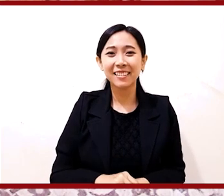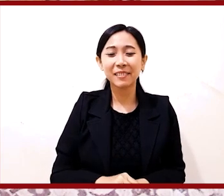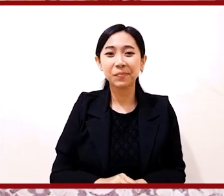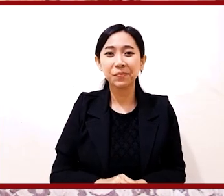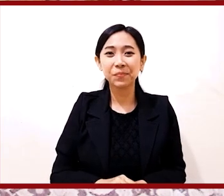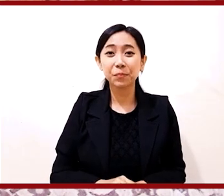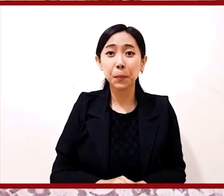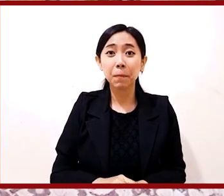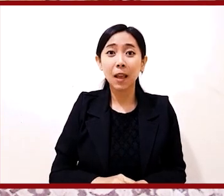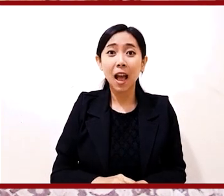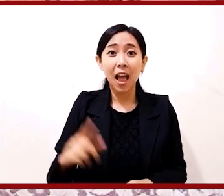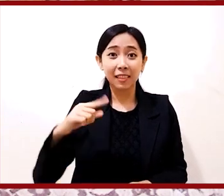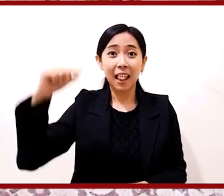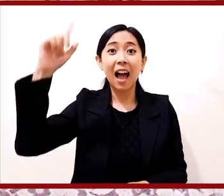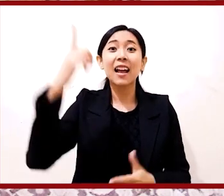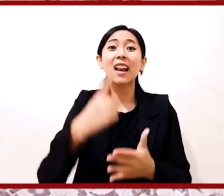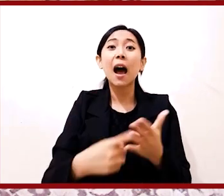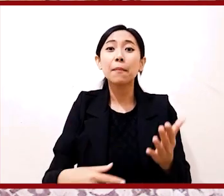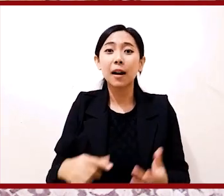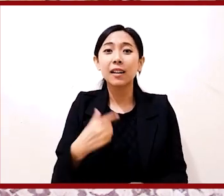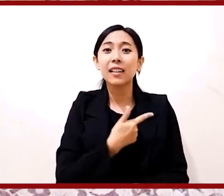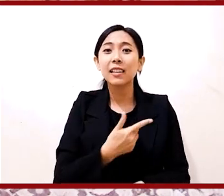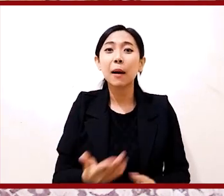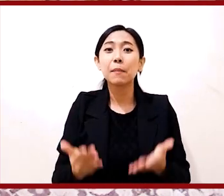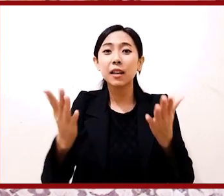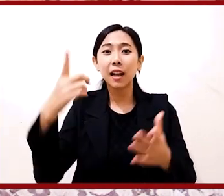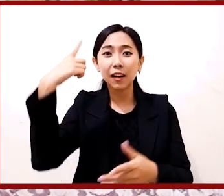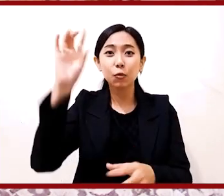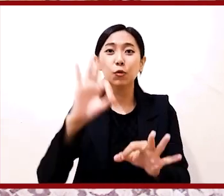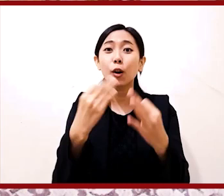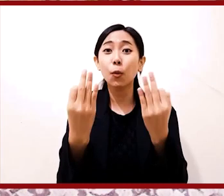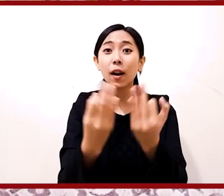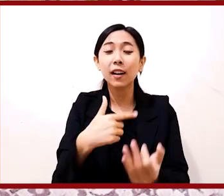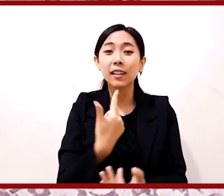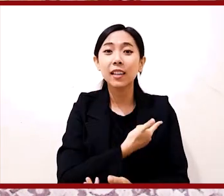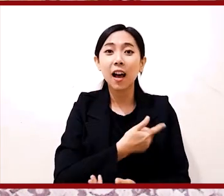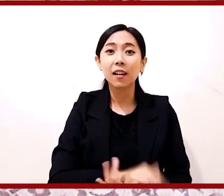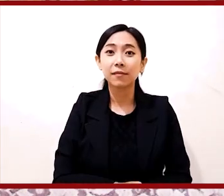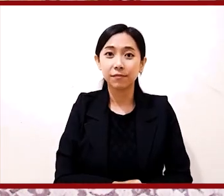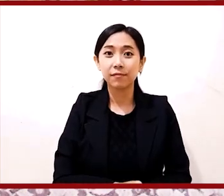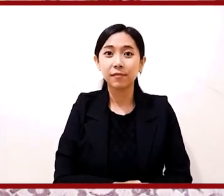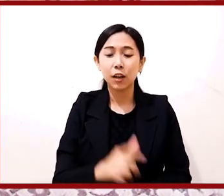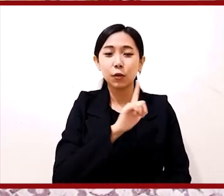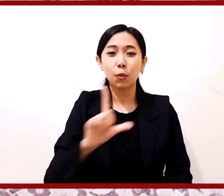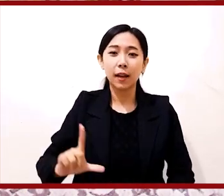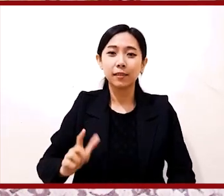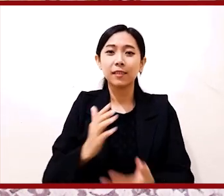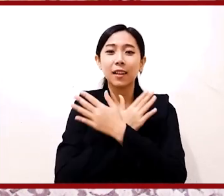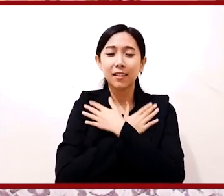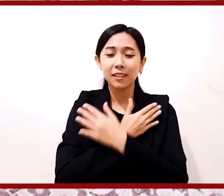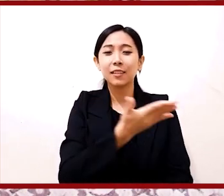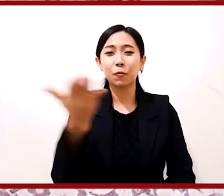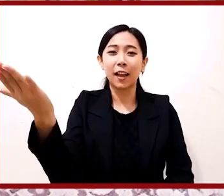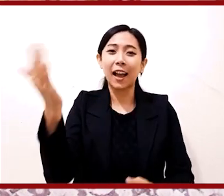Tuhan. Teladan apakah yang sudah kita berikan untuk anggota keluarga kita? Tuhan mencintai kita